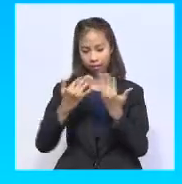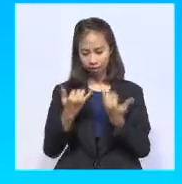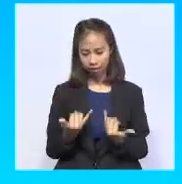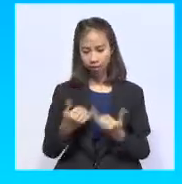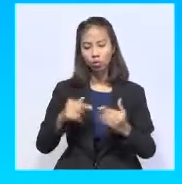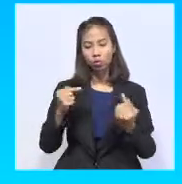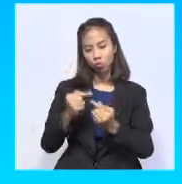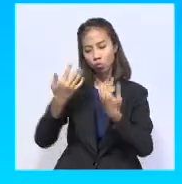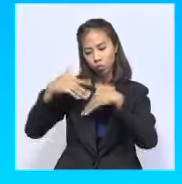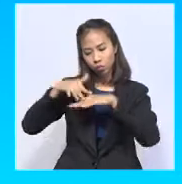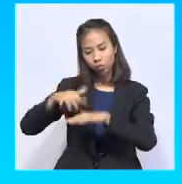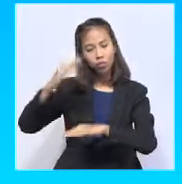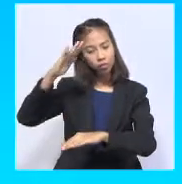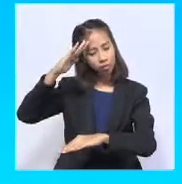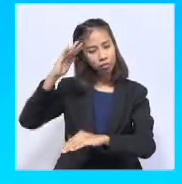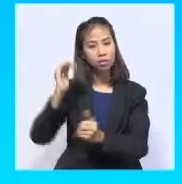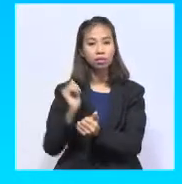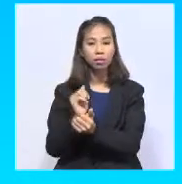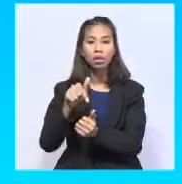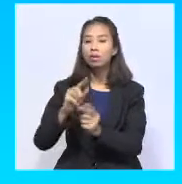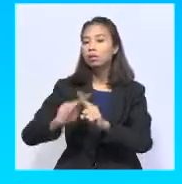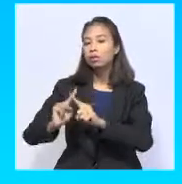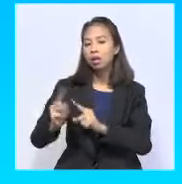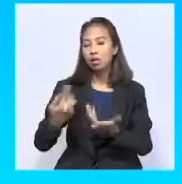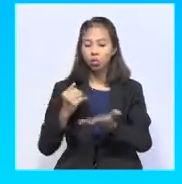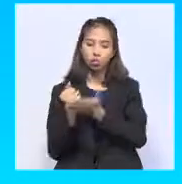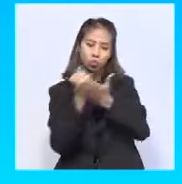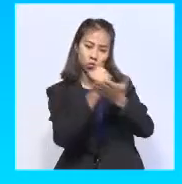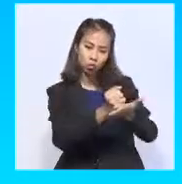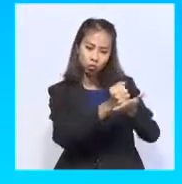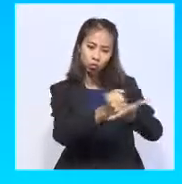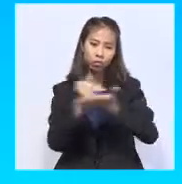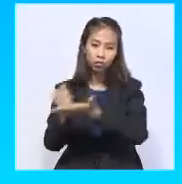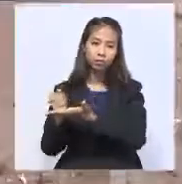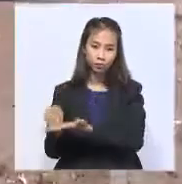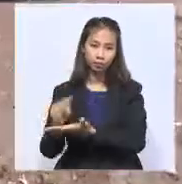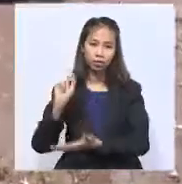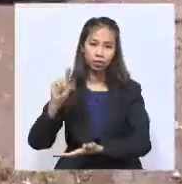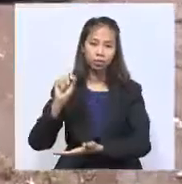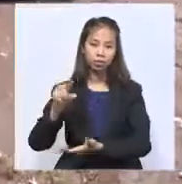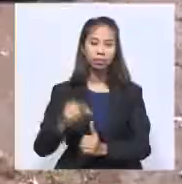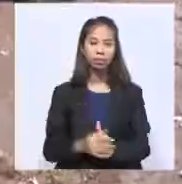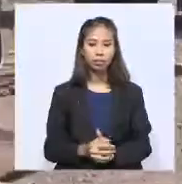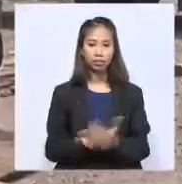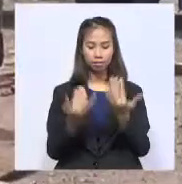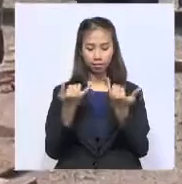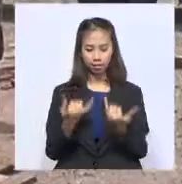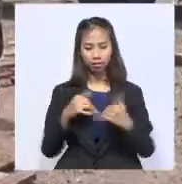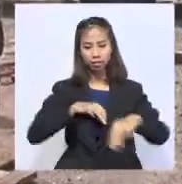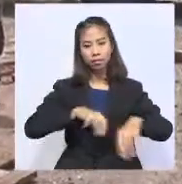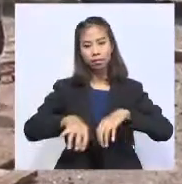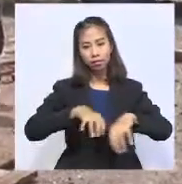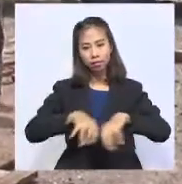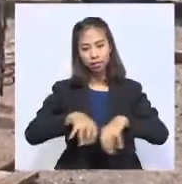หน่วยทหารแล้วก็หน่วยงานที่เกี่ยวข้องเร่งสำรวจความเสียหายแล้วก็ให้การช่วยเหลือผู้ประสบภัยโดยเร่งด่วนแล้วนะคะพร้อมให้จัดเจ้าหน้า